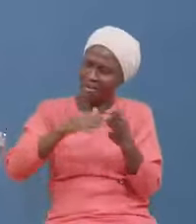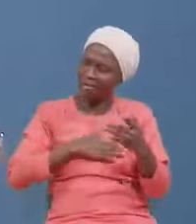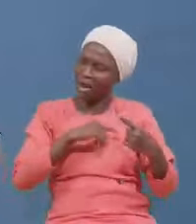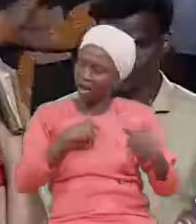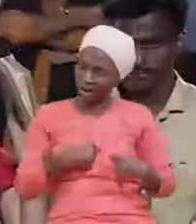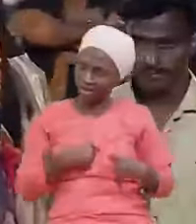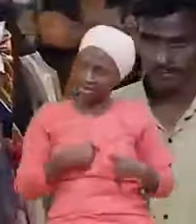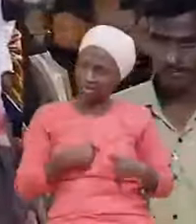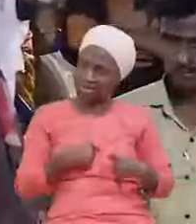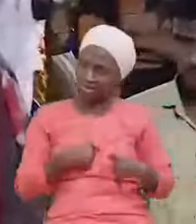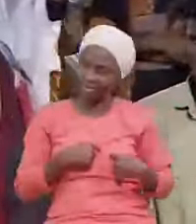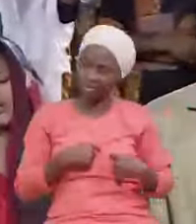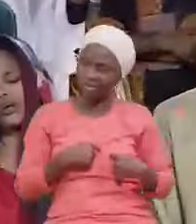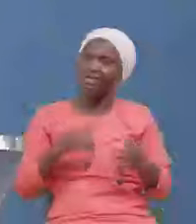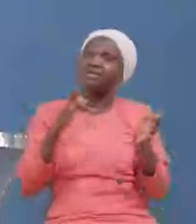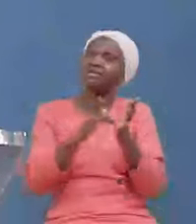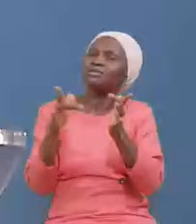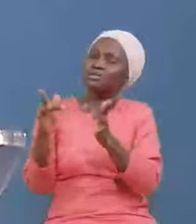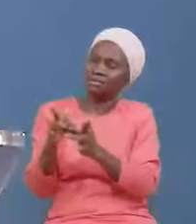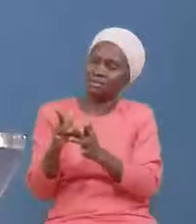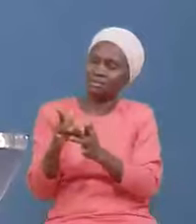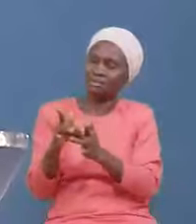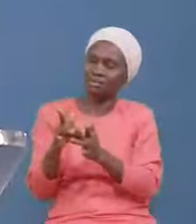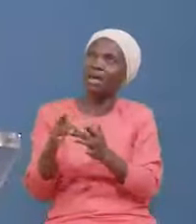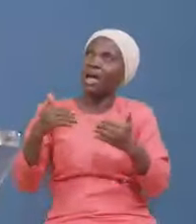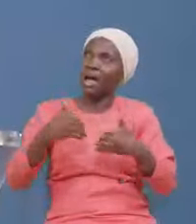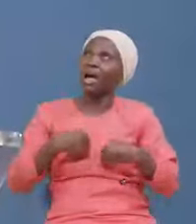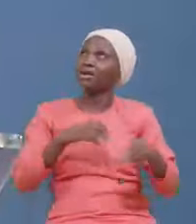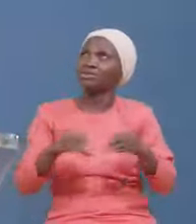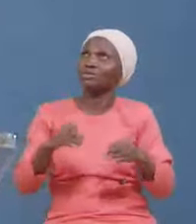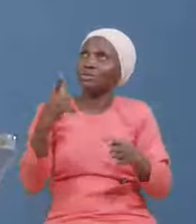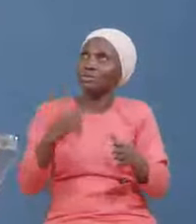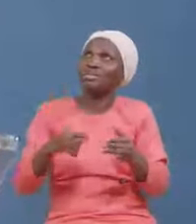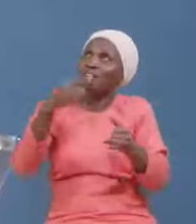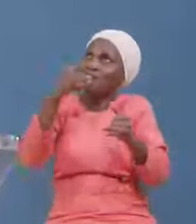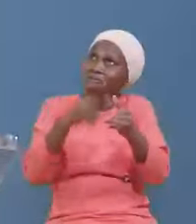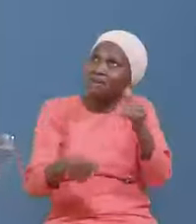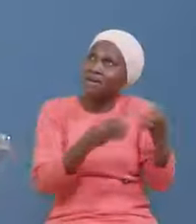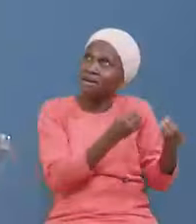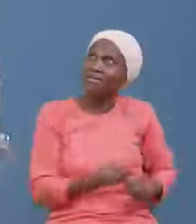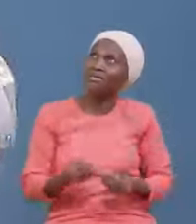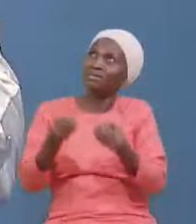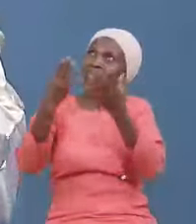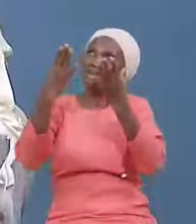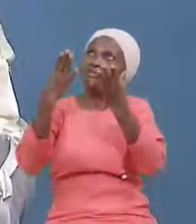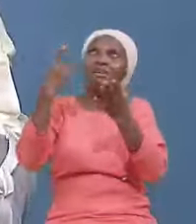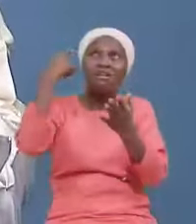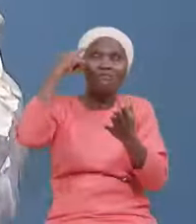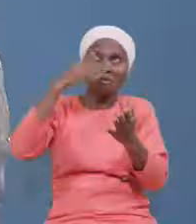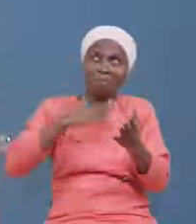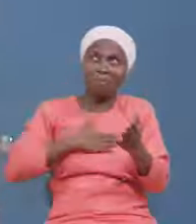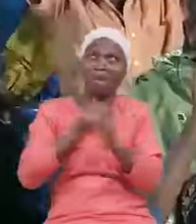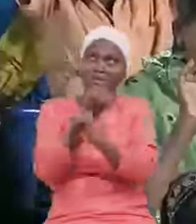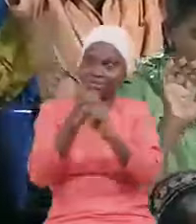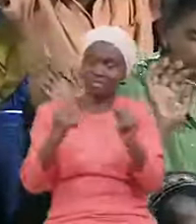నా హృదయములో విశ్వసిస్తున్నాను. Jesus has done the final sacrifice for my